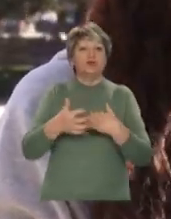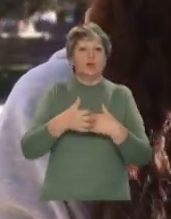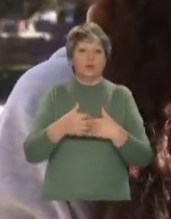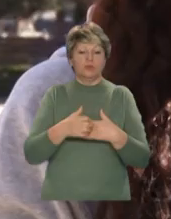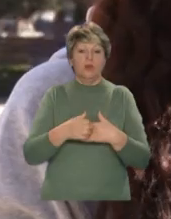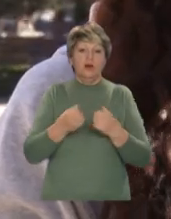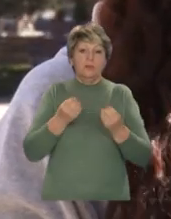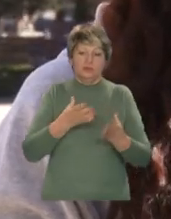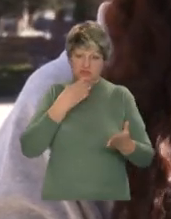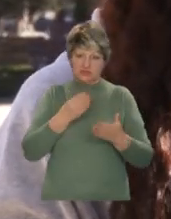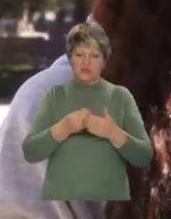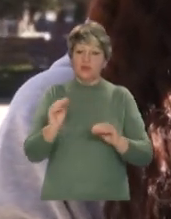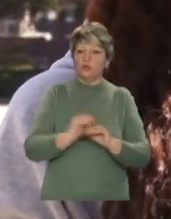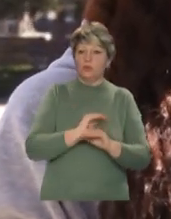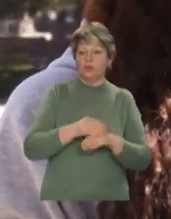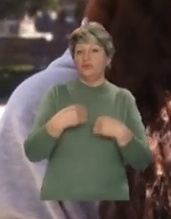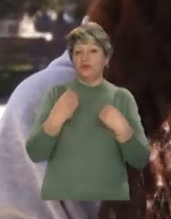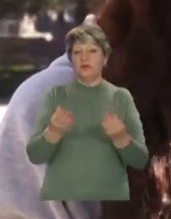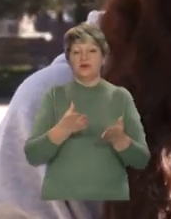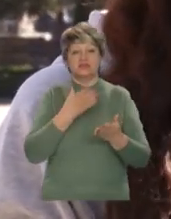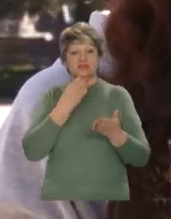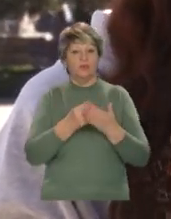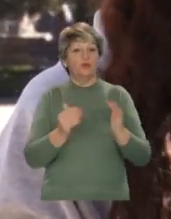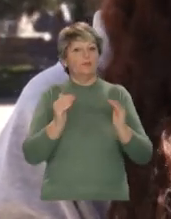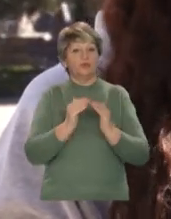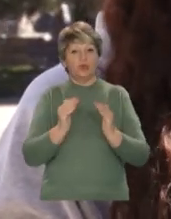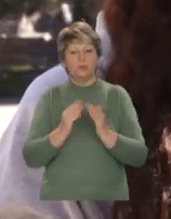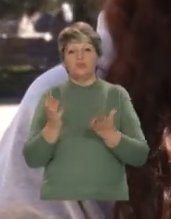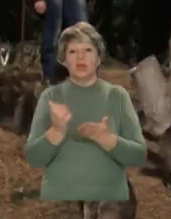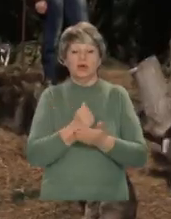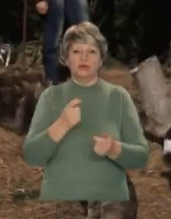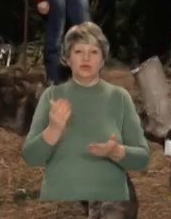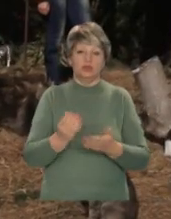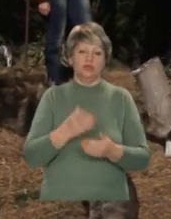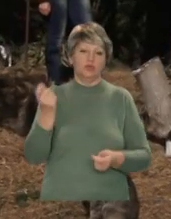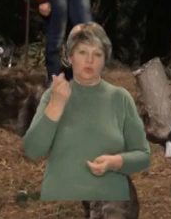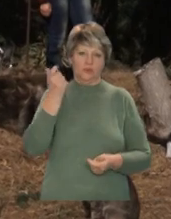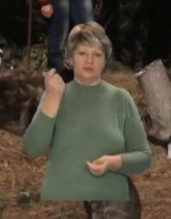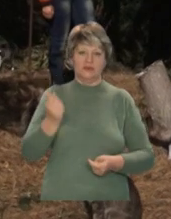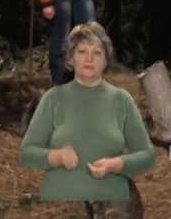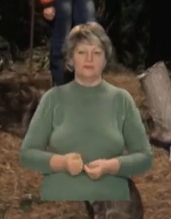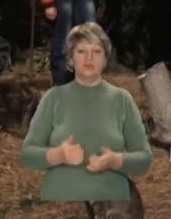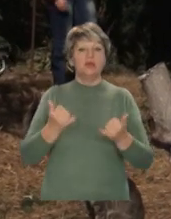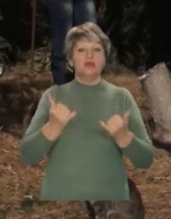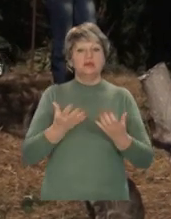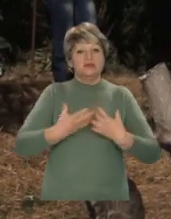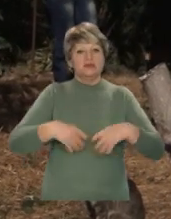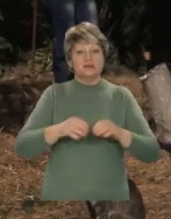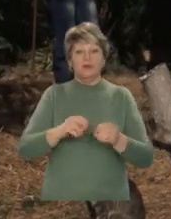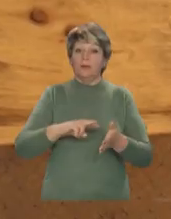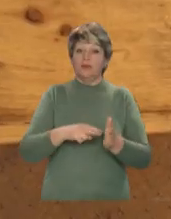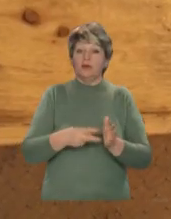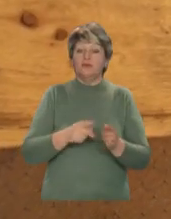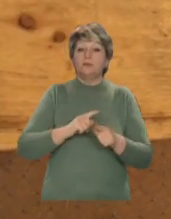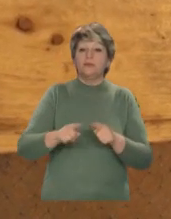своєю добротою, давати їм дім і знаходити їм нових хазяїв. Нині родина Сабалдашів планує